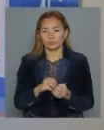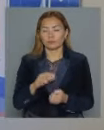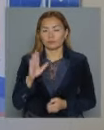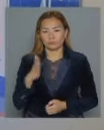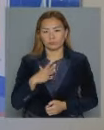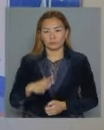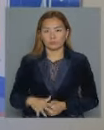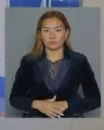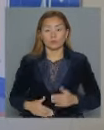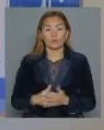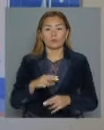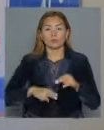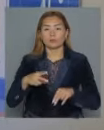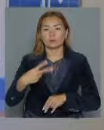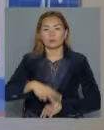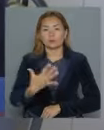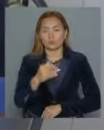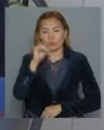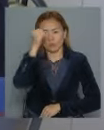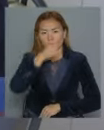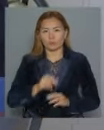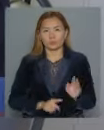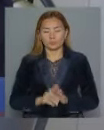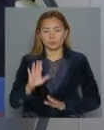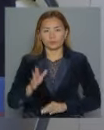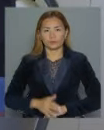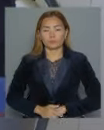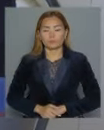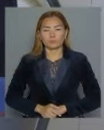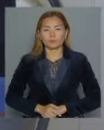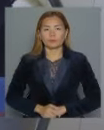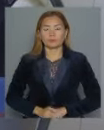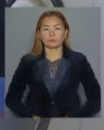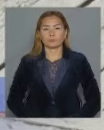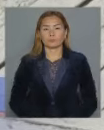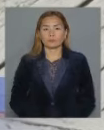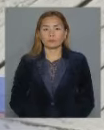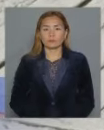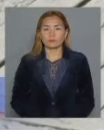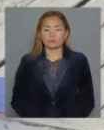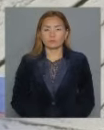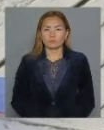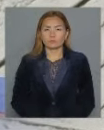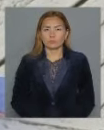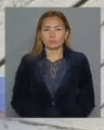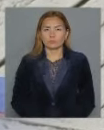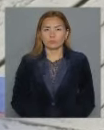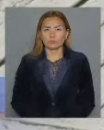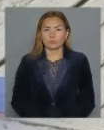жалғастырады. Жаңа құрылыс 2025 жылы ғана басталуы мүмкін. Гауһар Нұрлыбекқызы, Тілек Хабылғұмаров, жаңалық қызметі.